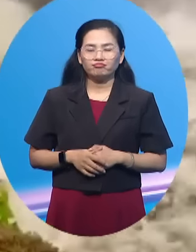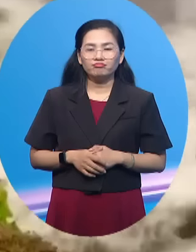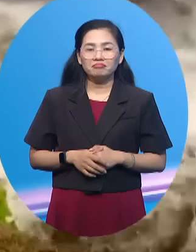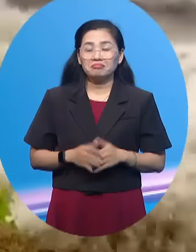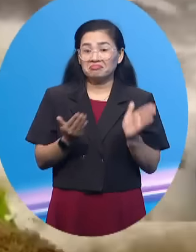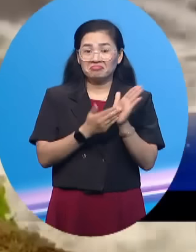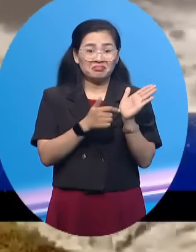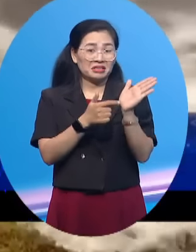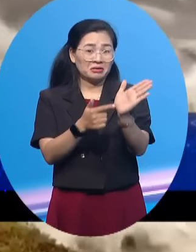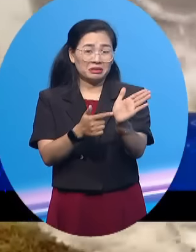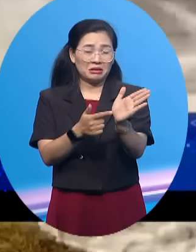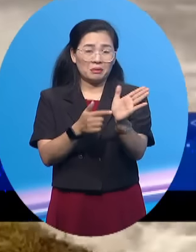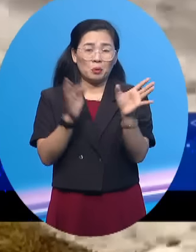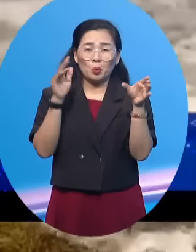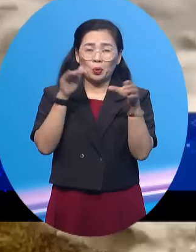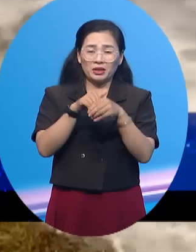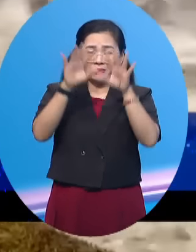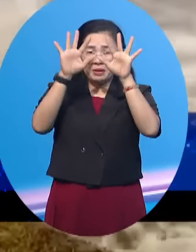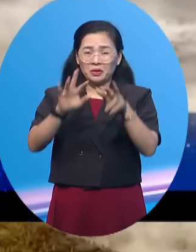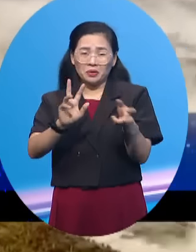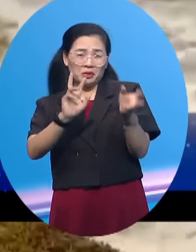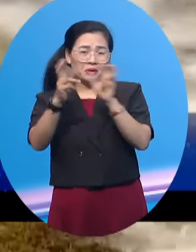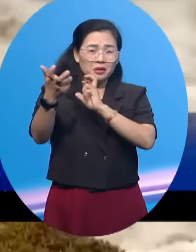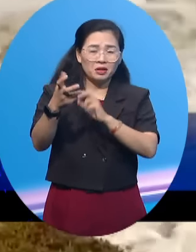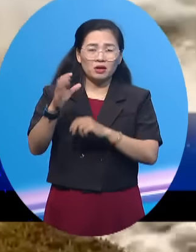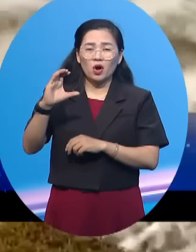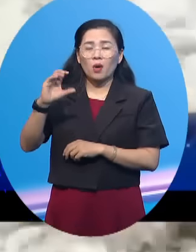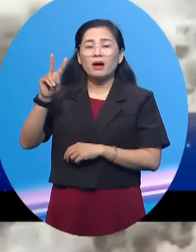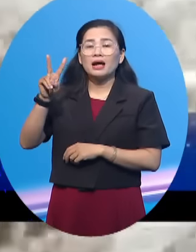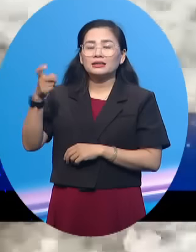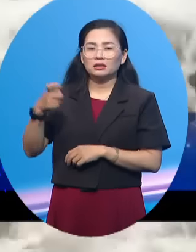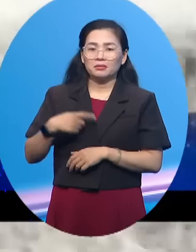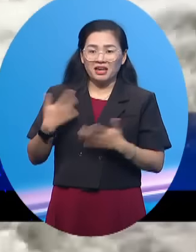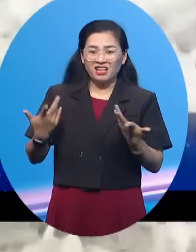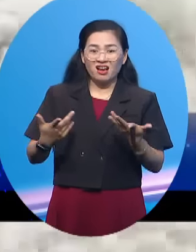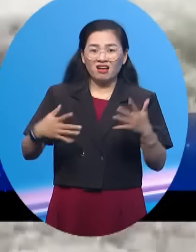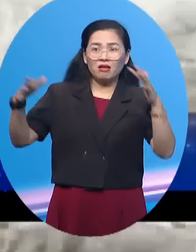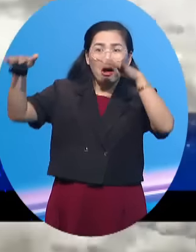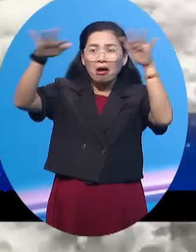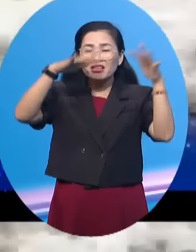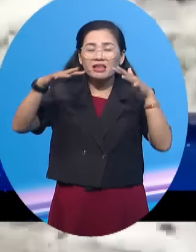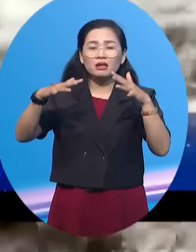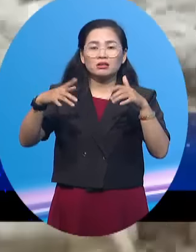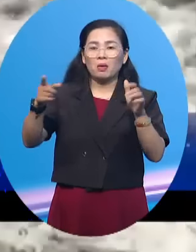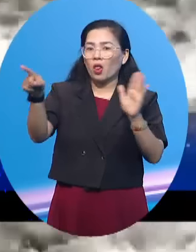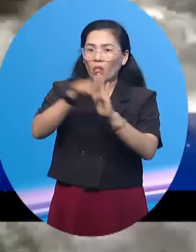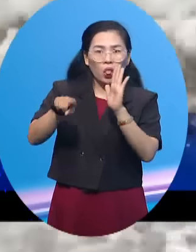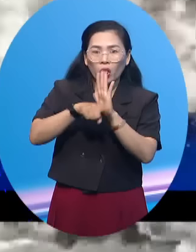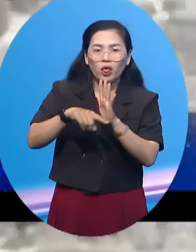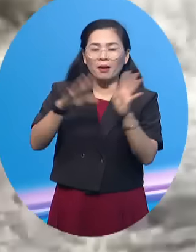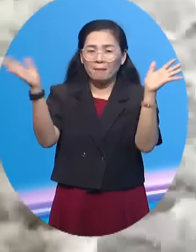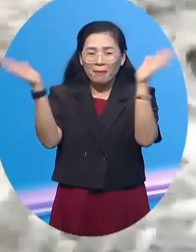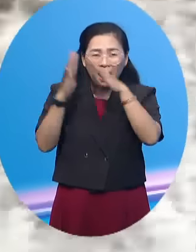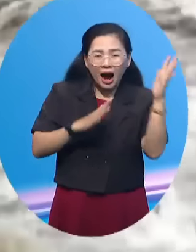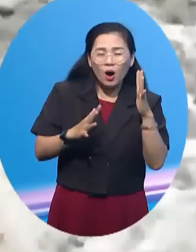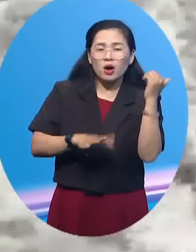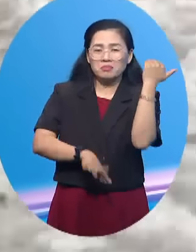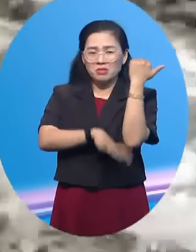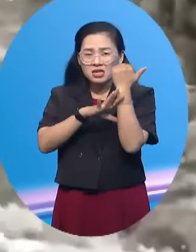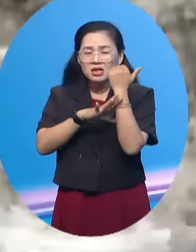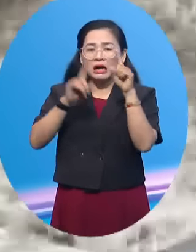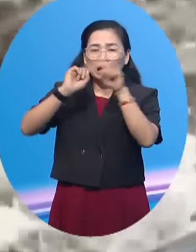Theo báo cáo tại Hội nghị chống biến đổi khí hậu COP29, thời tiết cực đoan liên quan tới biến đổi khí hậu gây thiệt hại tài sản trên phạm vi